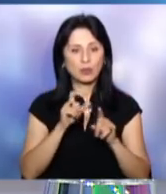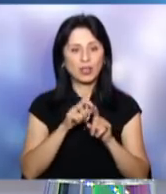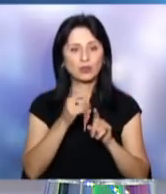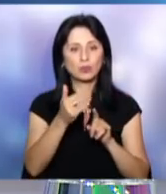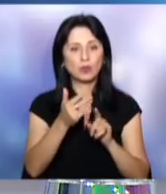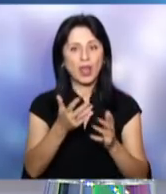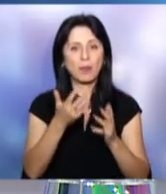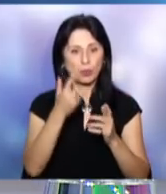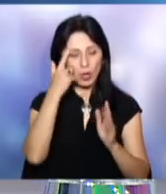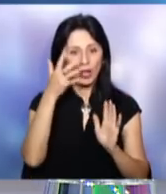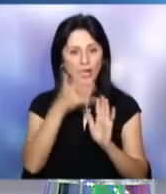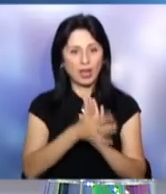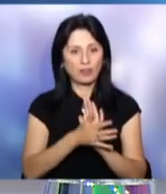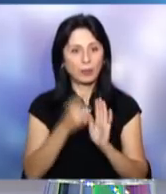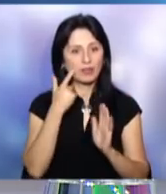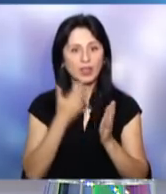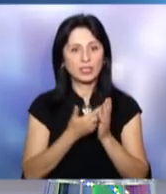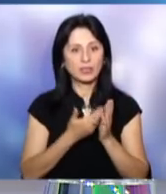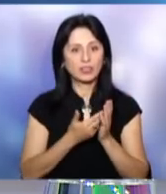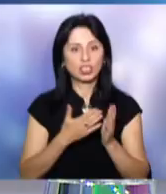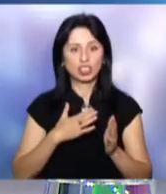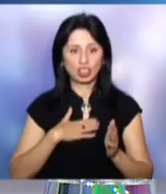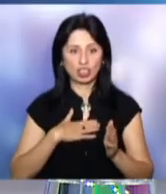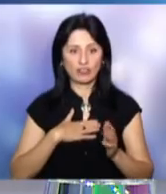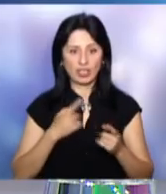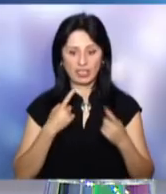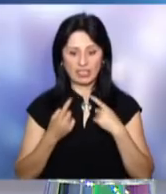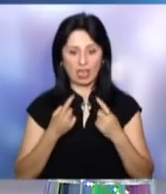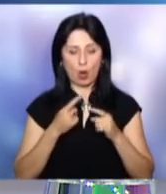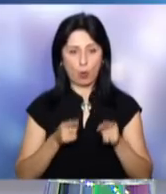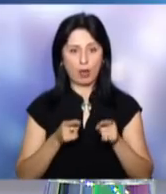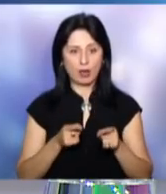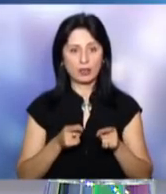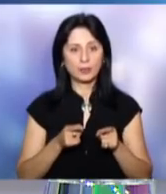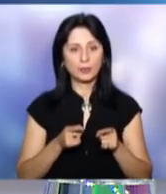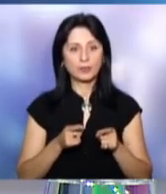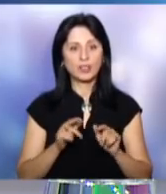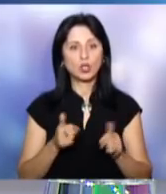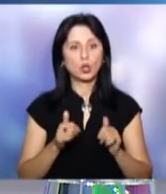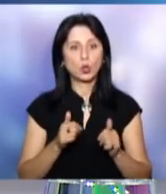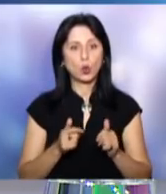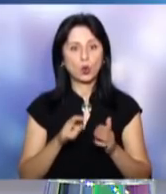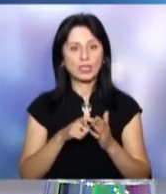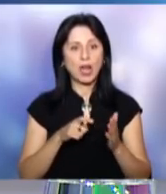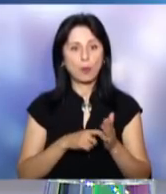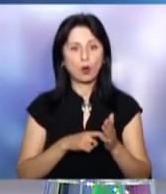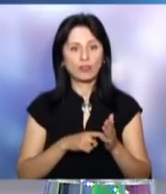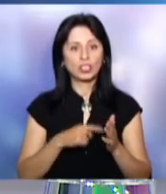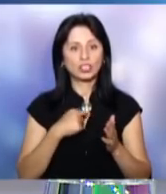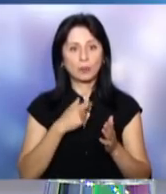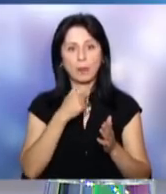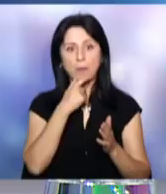საზოგადოებისათვის ეფექტურად. რა თვალსაზრისით ჩვენი საუბრიდან როგორც გამოირკვა,